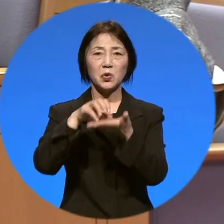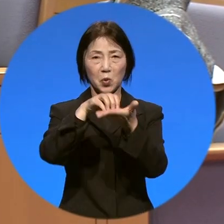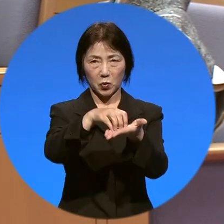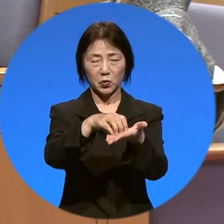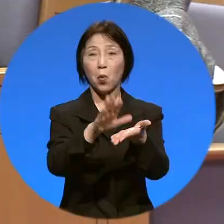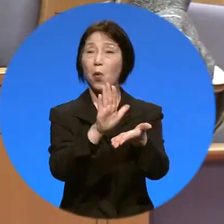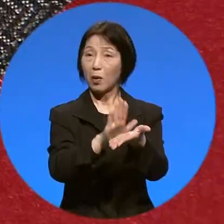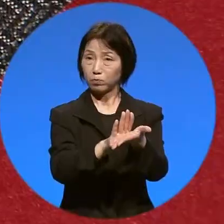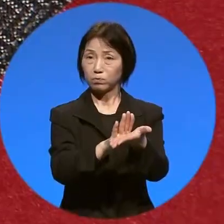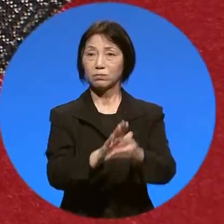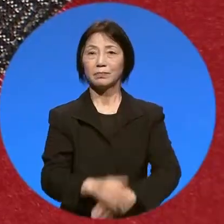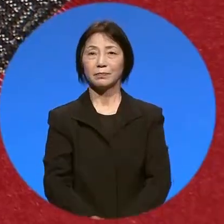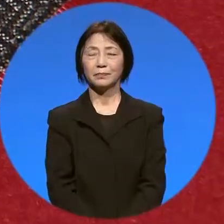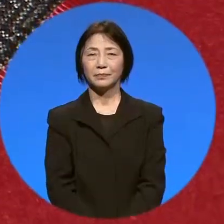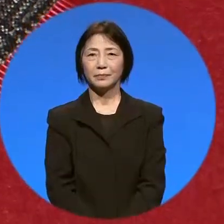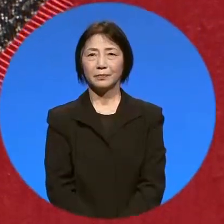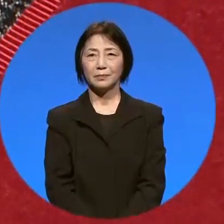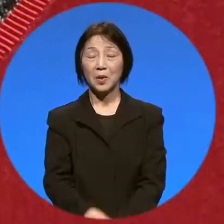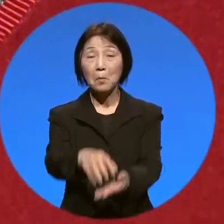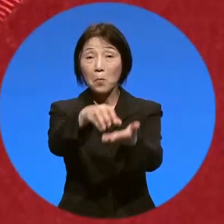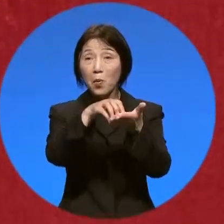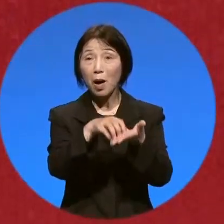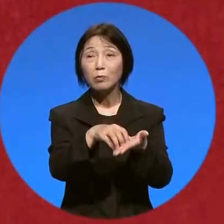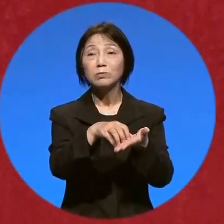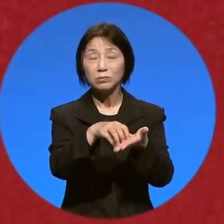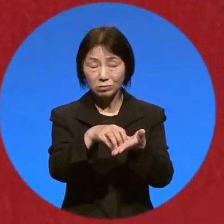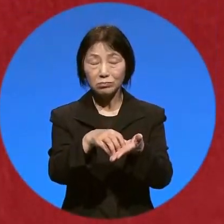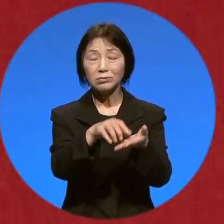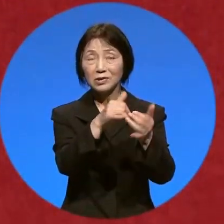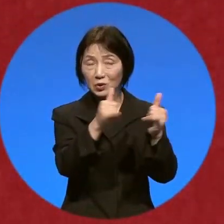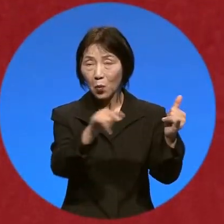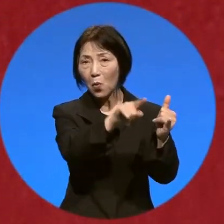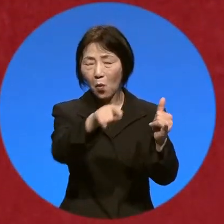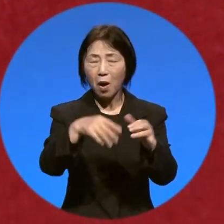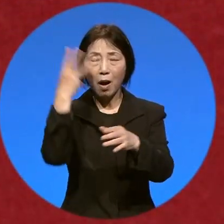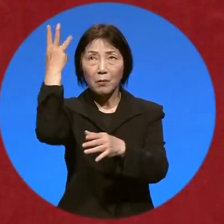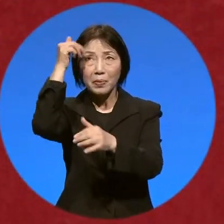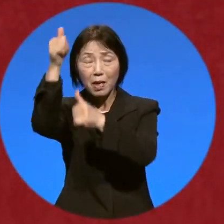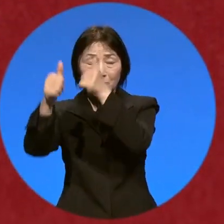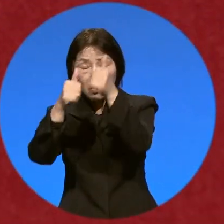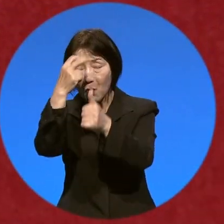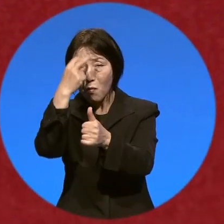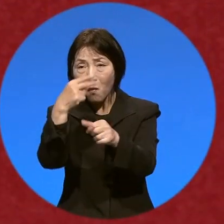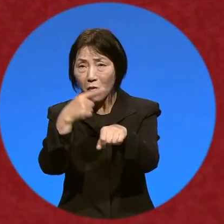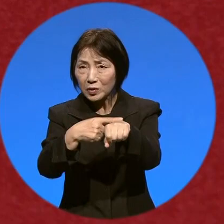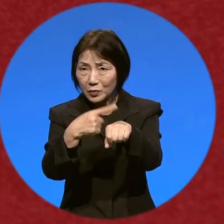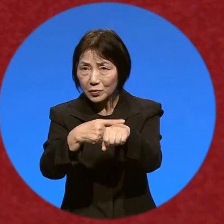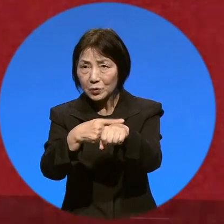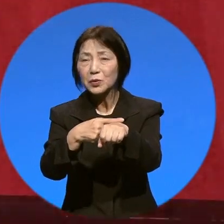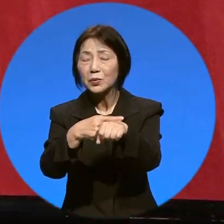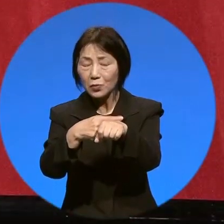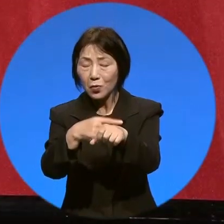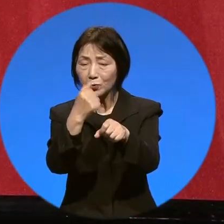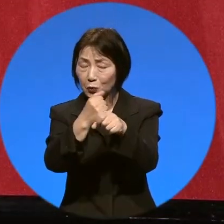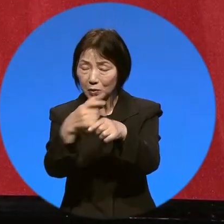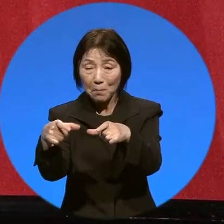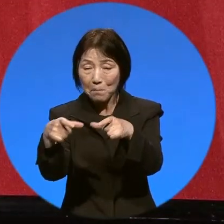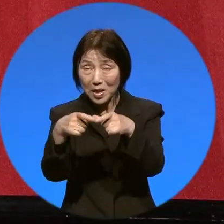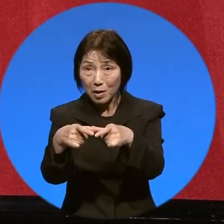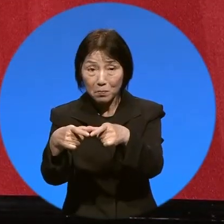です。受賞者には鹿児島の伝統工芸の技術を集めたメダルも贈られます